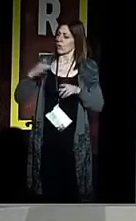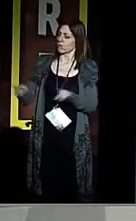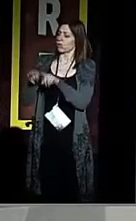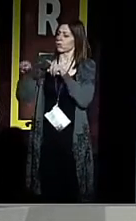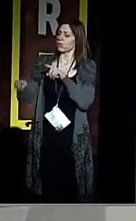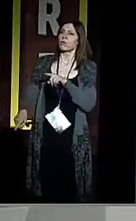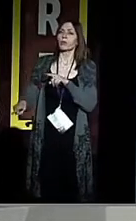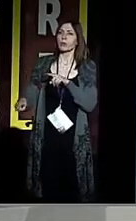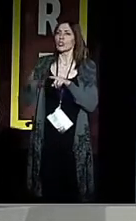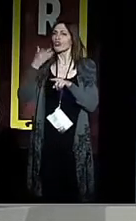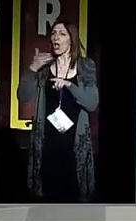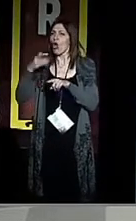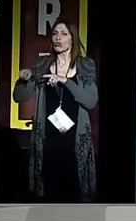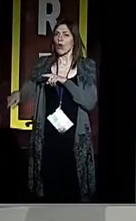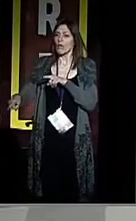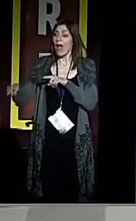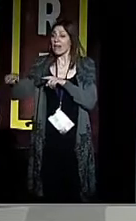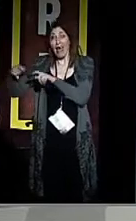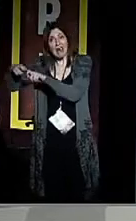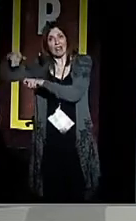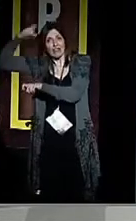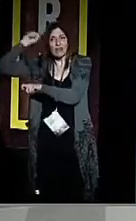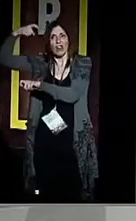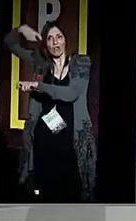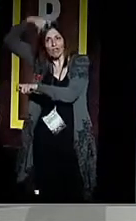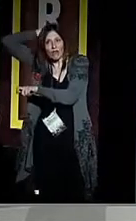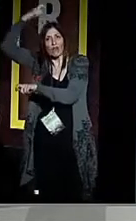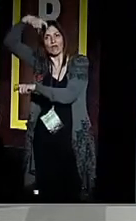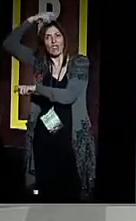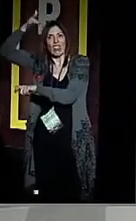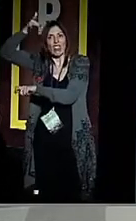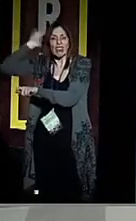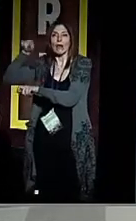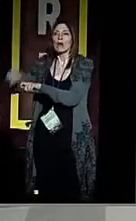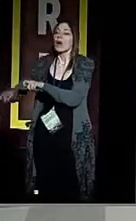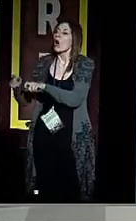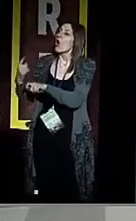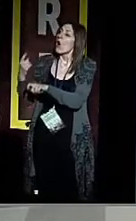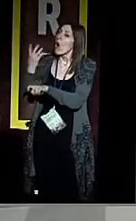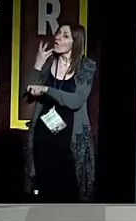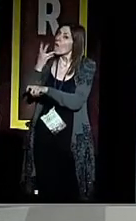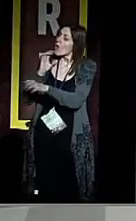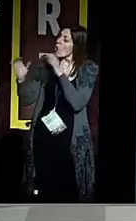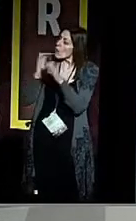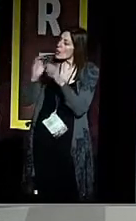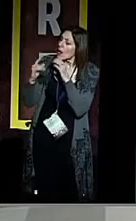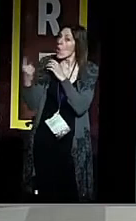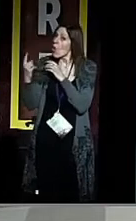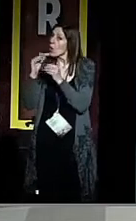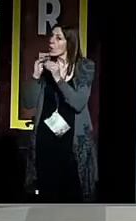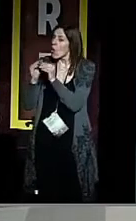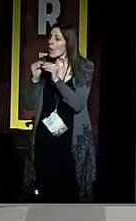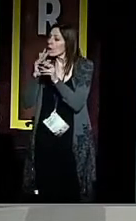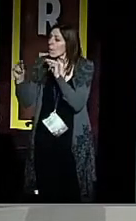mentre la stavano rapando a zero e avevano voglia di comunicare, l'unico modo per parlarsi era stato dire